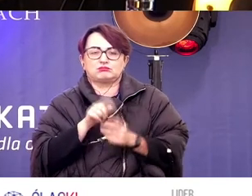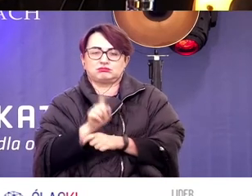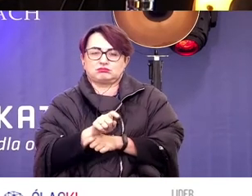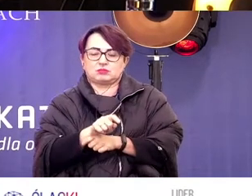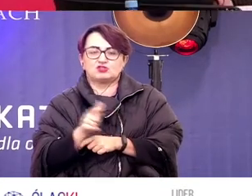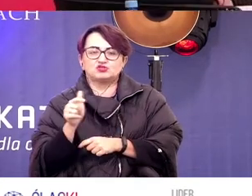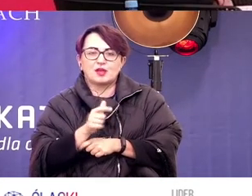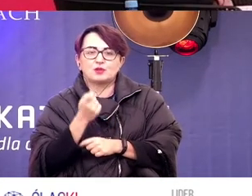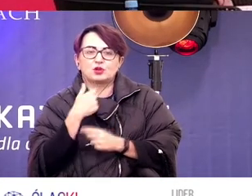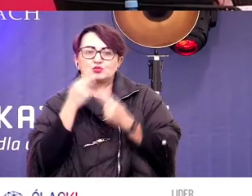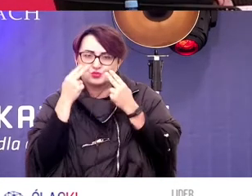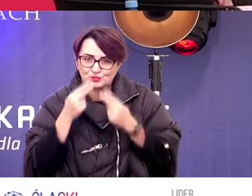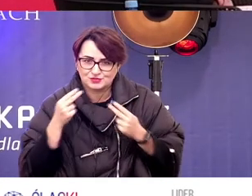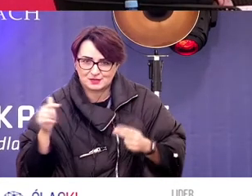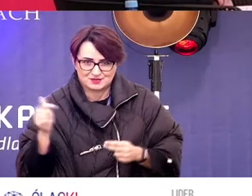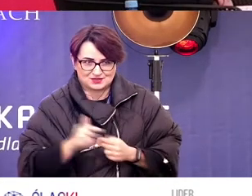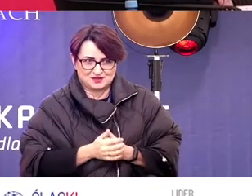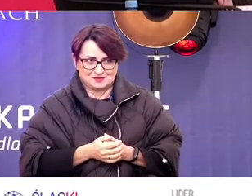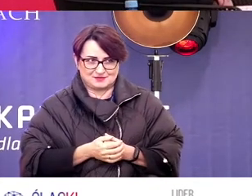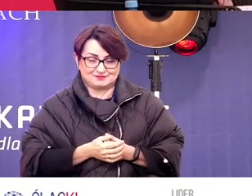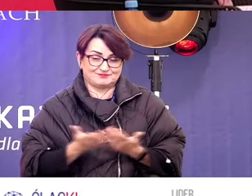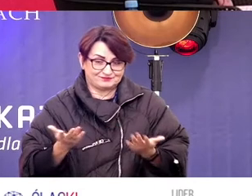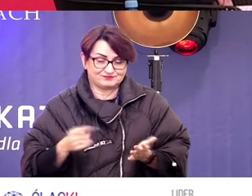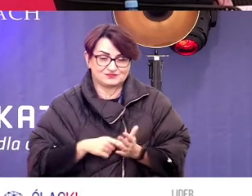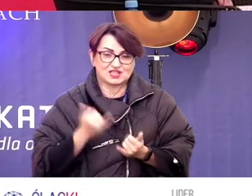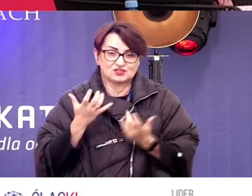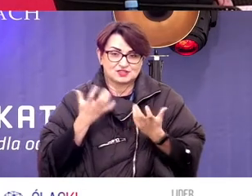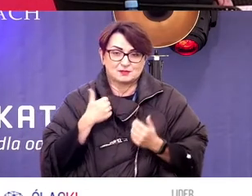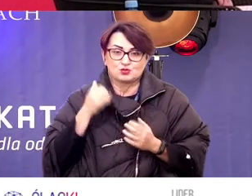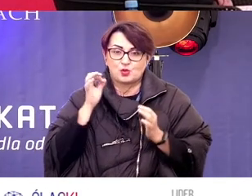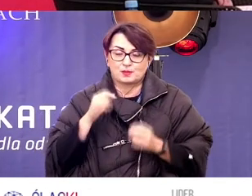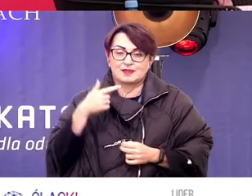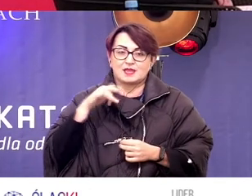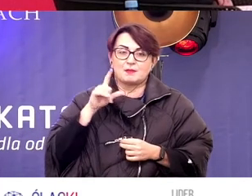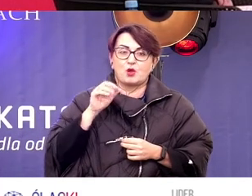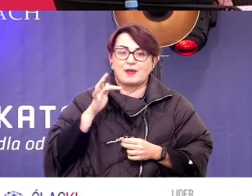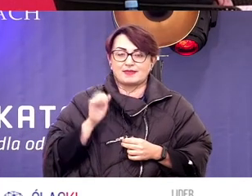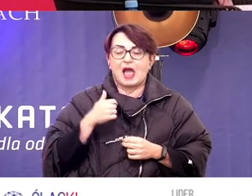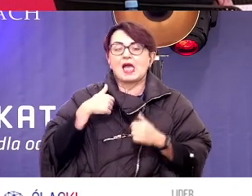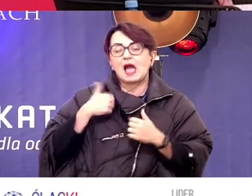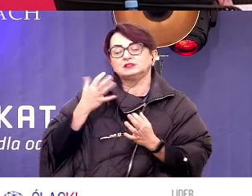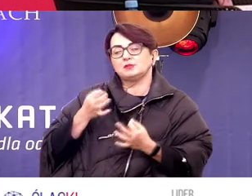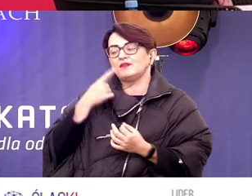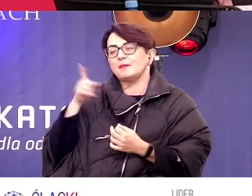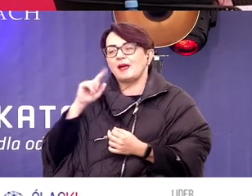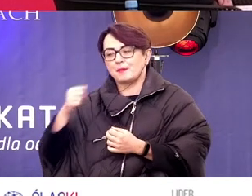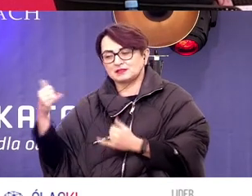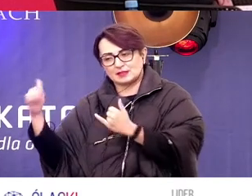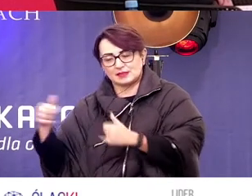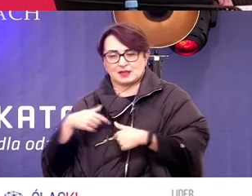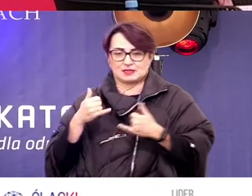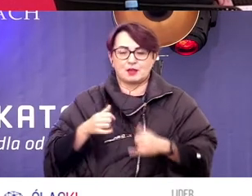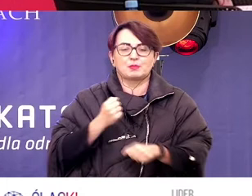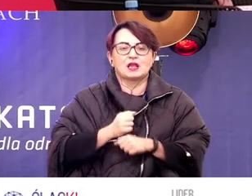ignorantem, trzeba być jeszcze uprzejmym, jeżeli chcemy być dobrym dyplomatą. Ale ja może dla odróżnienia, co powiedział pan ambasador, chciałem powiedzieć o